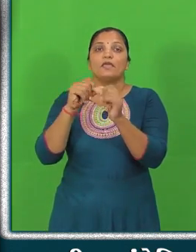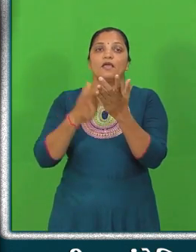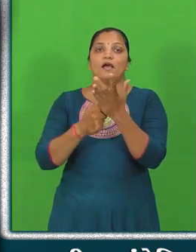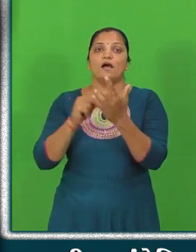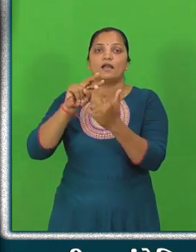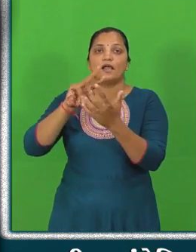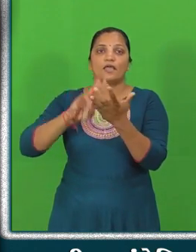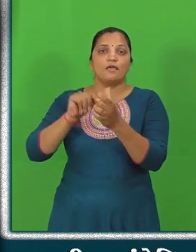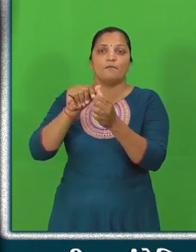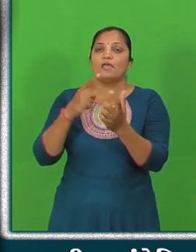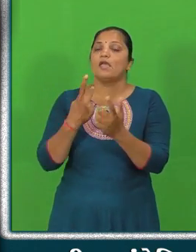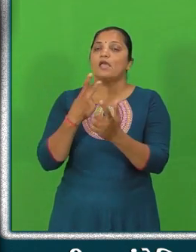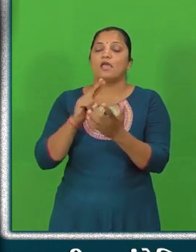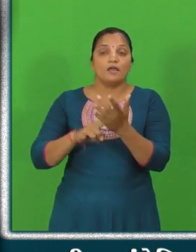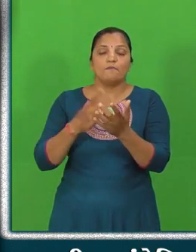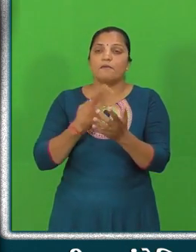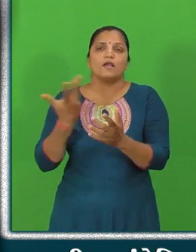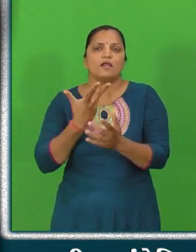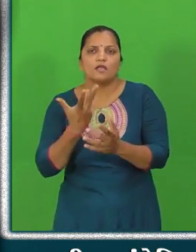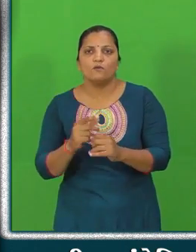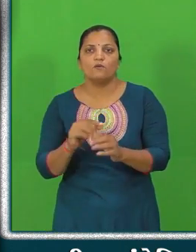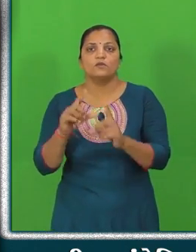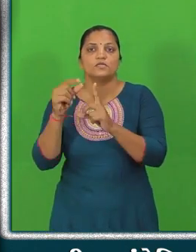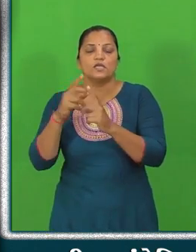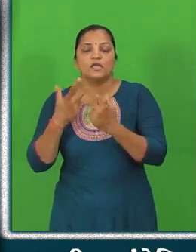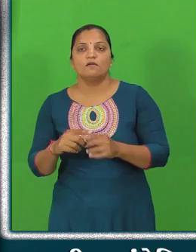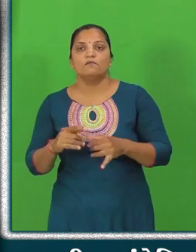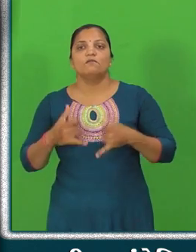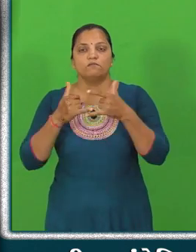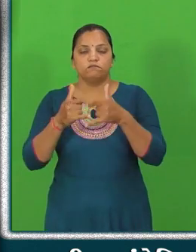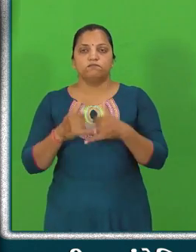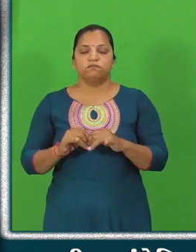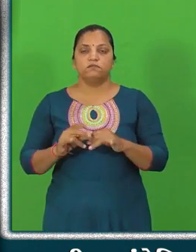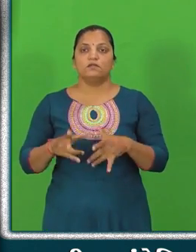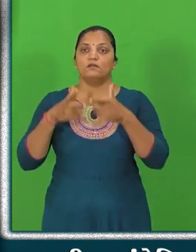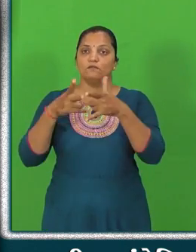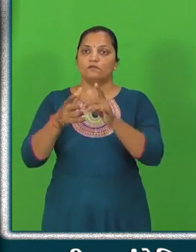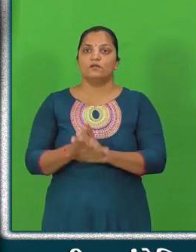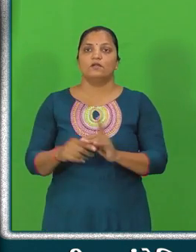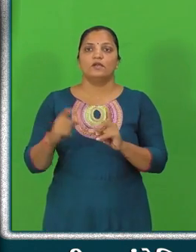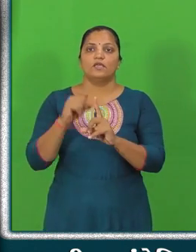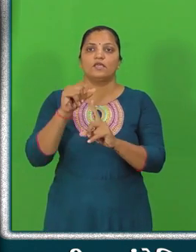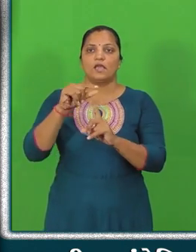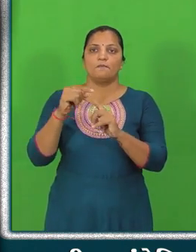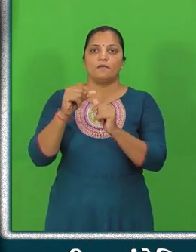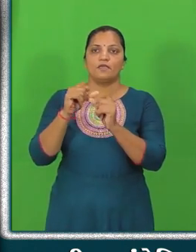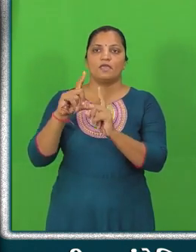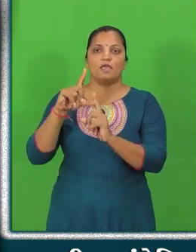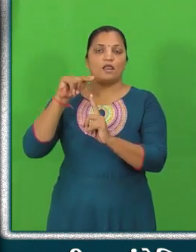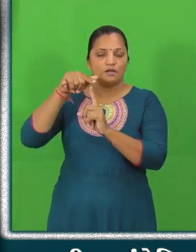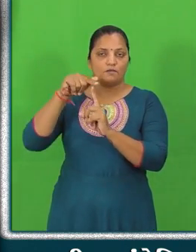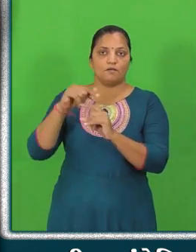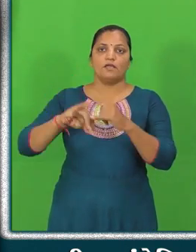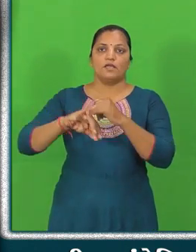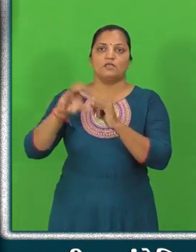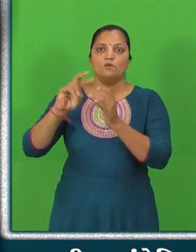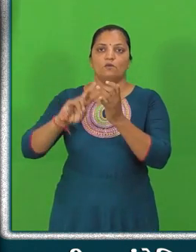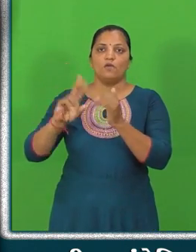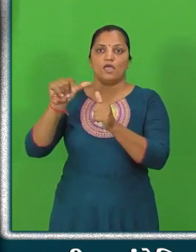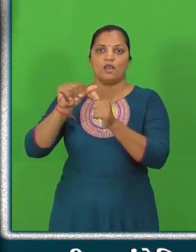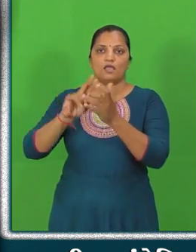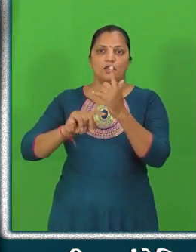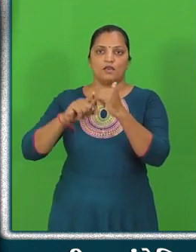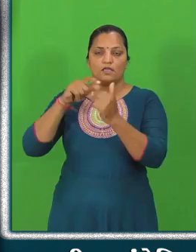કહ્યું છે, એની અંદર ખબર ના પડી જરા એ પણ જાણ કરો તો હું જરા એના વિશે વાત કરી દઉં. દીપાલીબેન સોલંકી